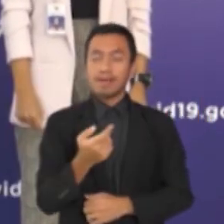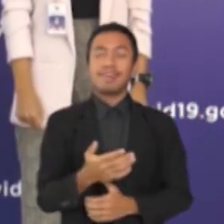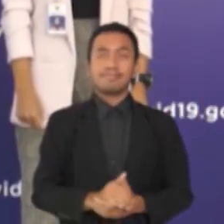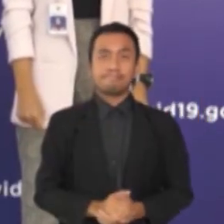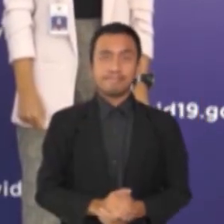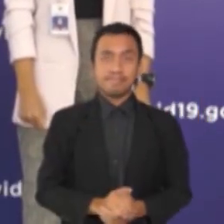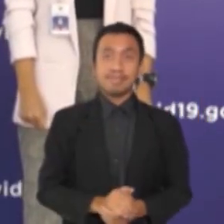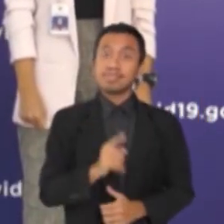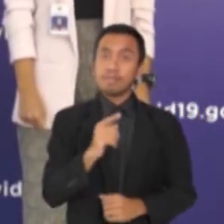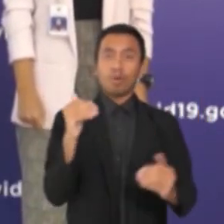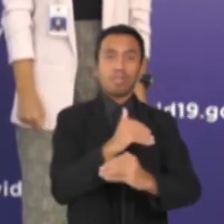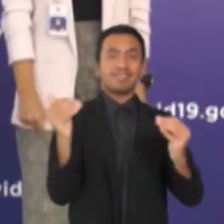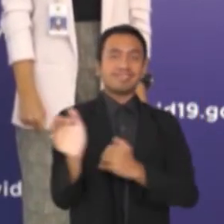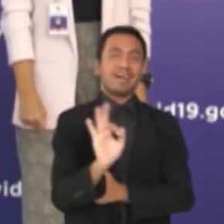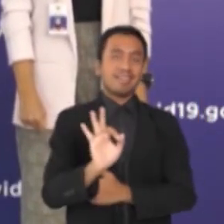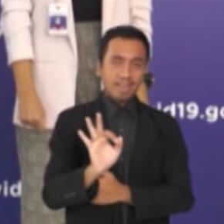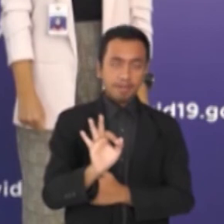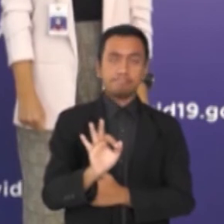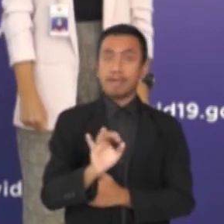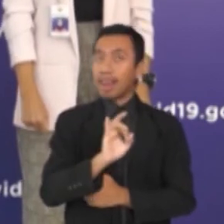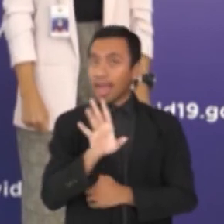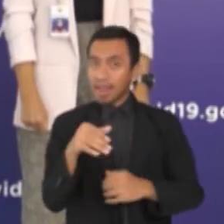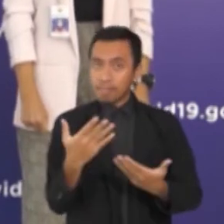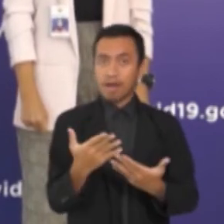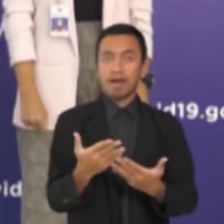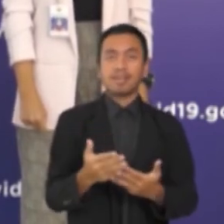ABK dan pekerja migran Indonesia di tanah air.